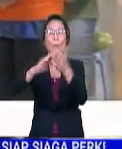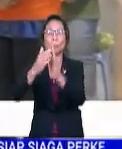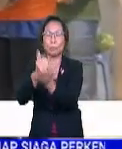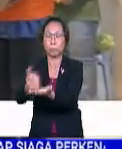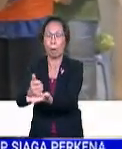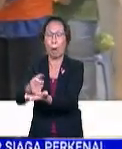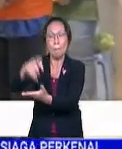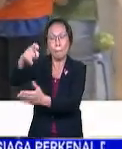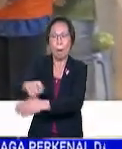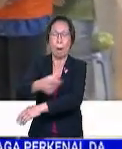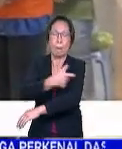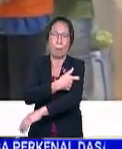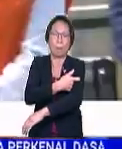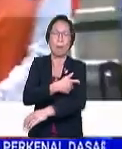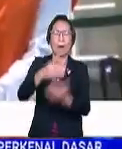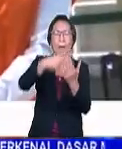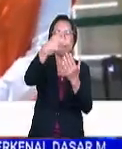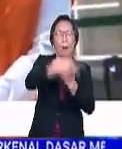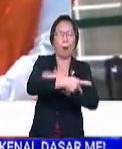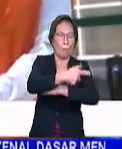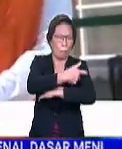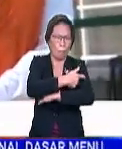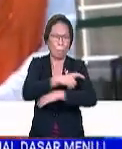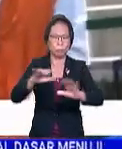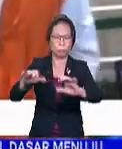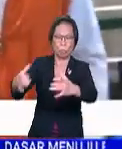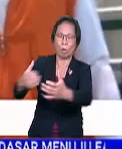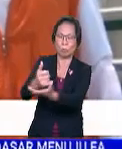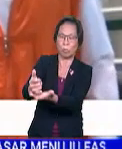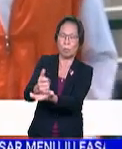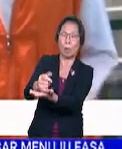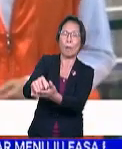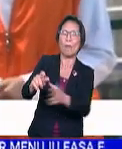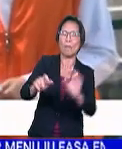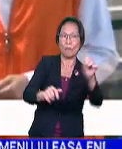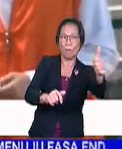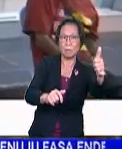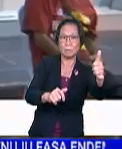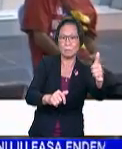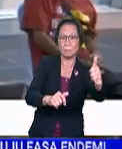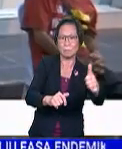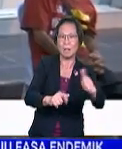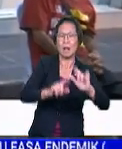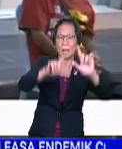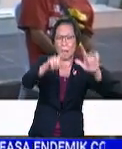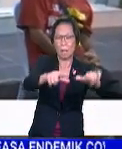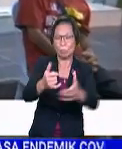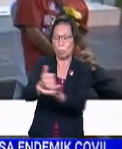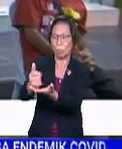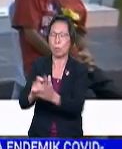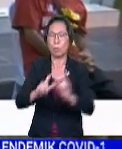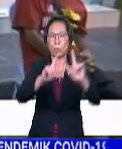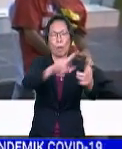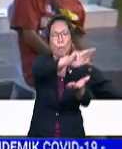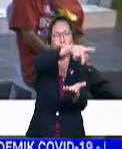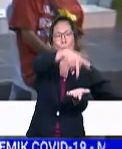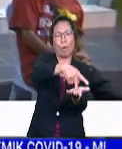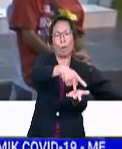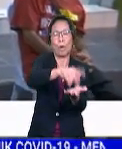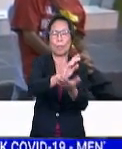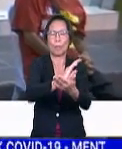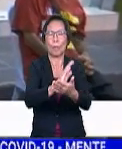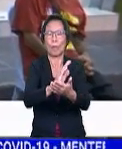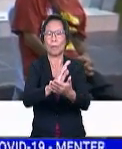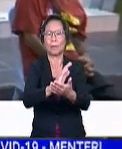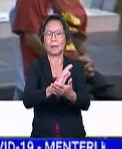tiga pendekatan digunapakai dalam program vaksinasi golongan ini, iaitu pertama dengan menempatkan golongan ini di pusat penempatan